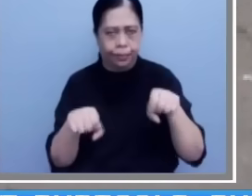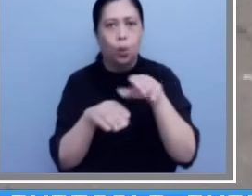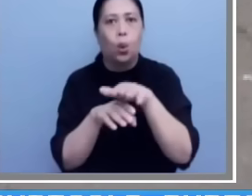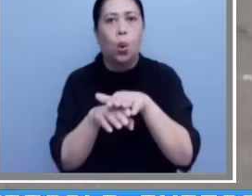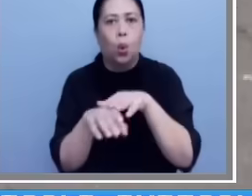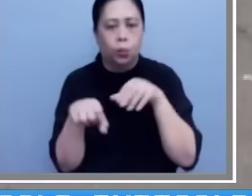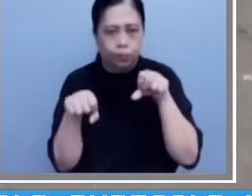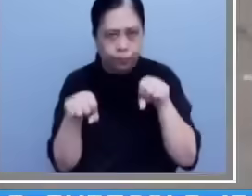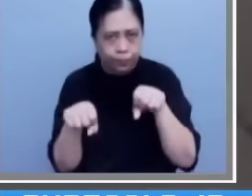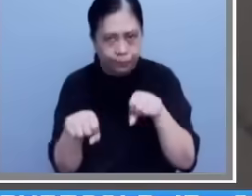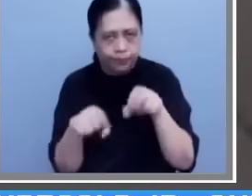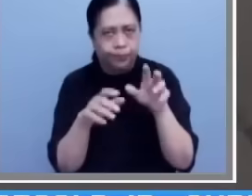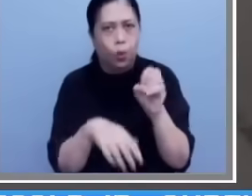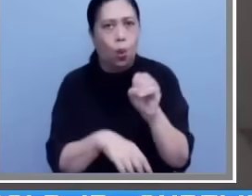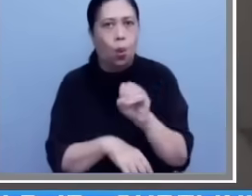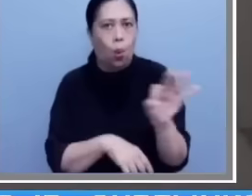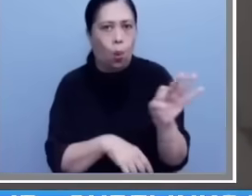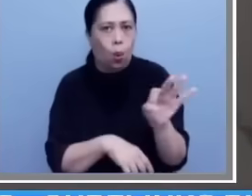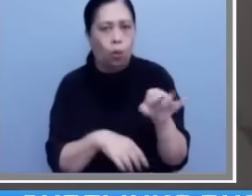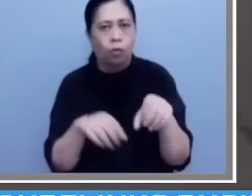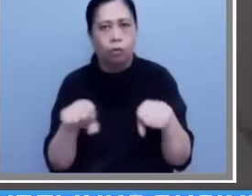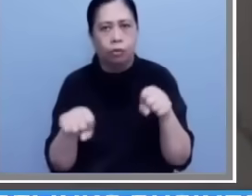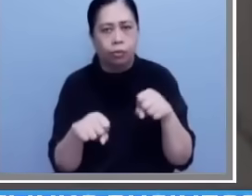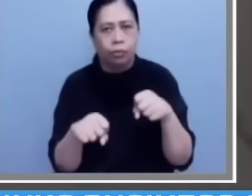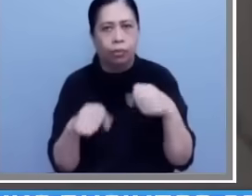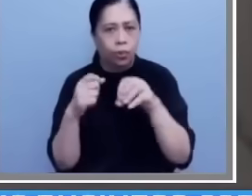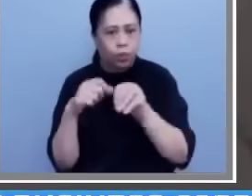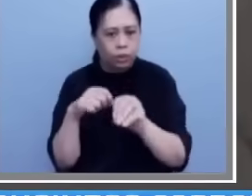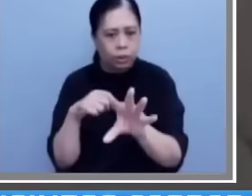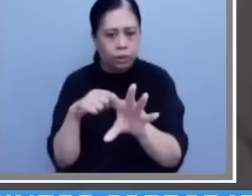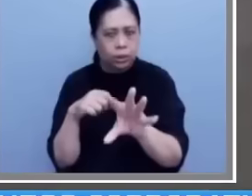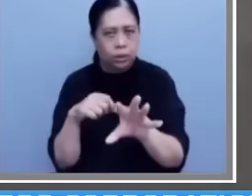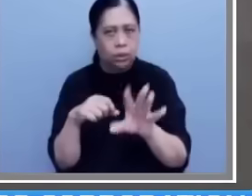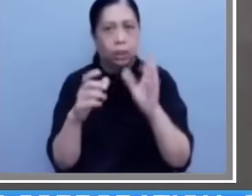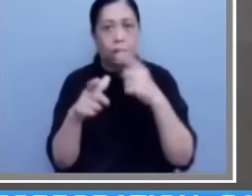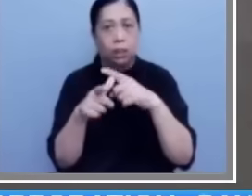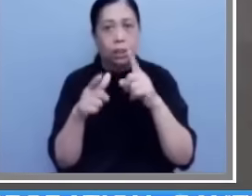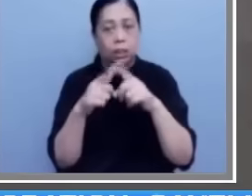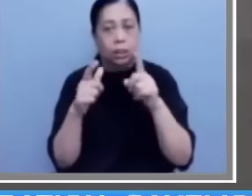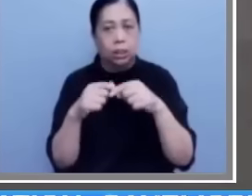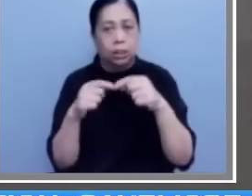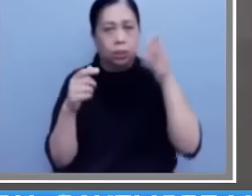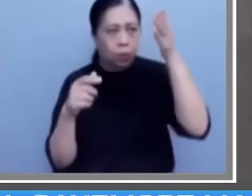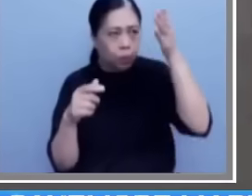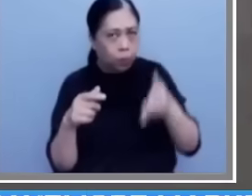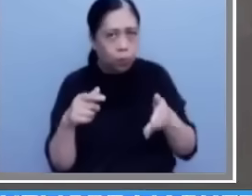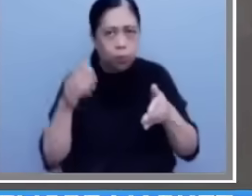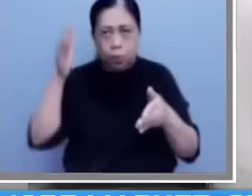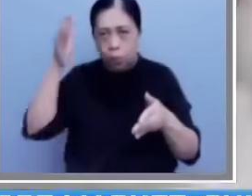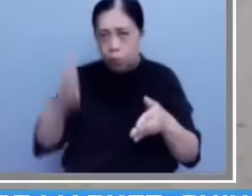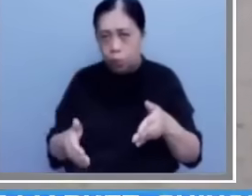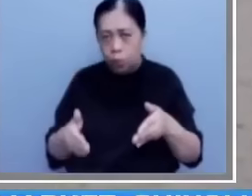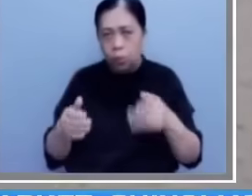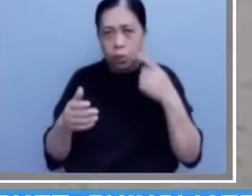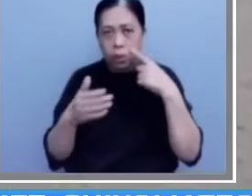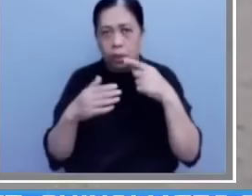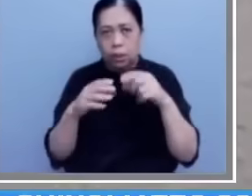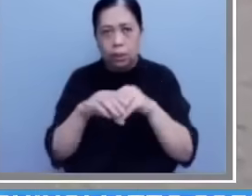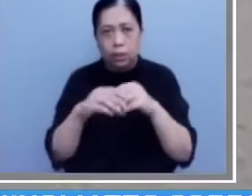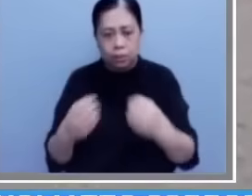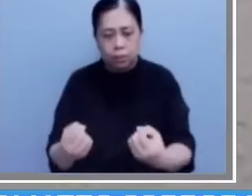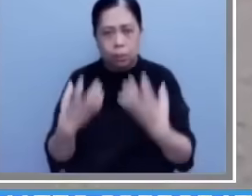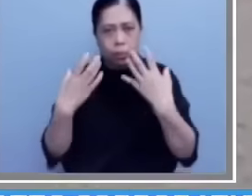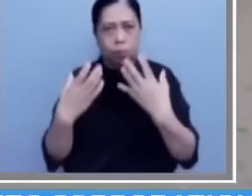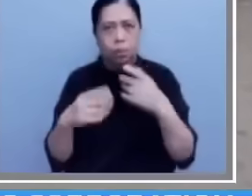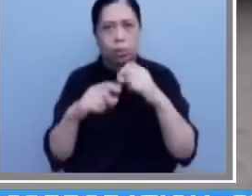madadaanan, patayin po nila yung kanilang mga headlight, ibaba po yung kanilang mga bintana, buksan po yung ilaw sa loob ng kanilang mga sasakyan